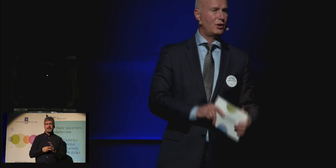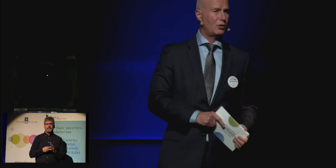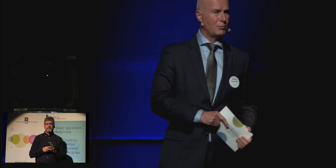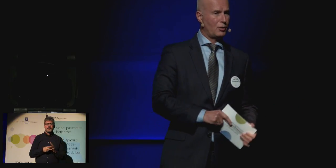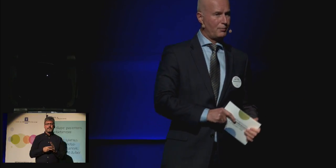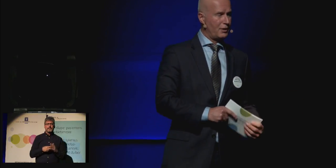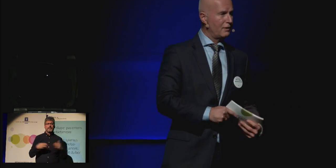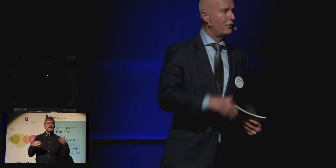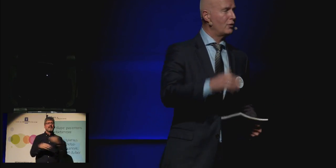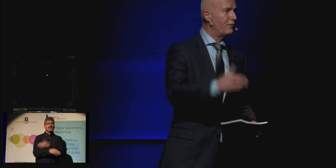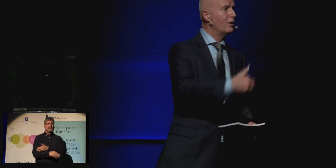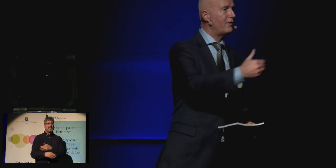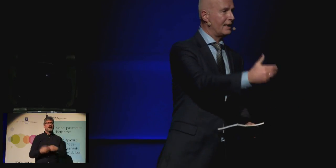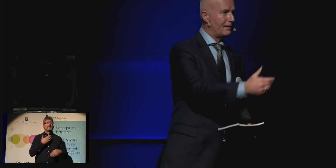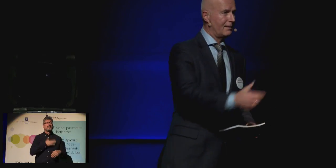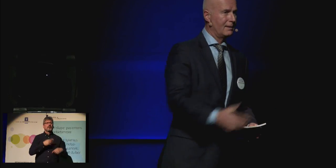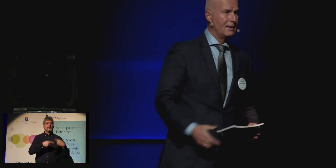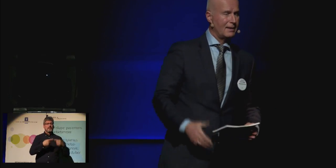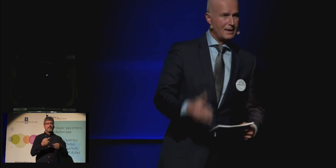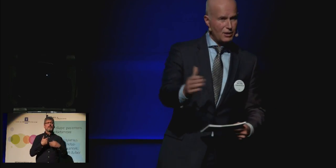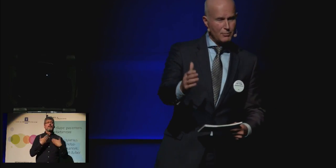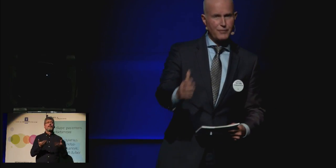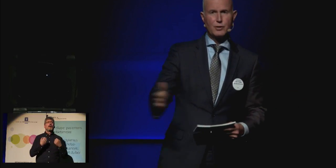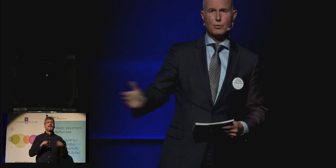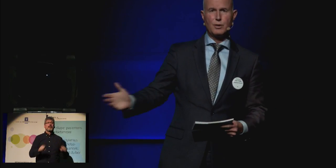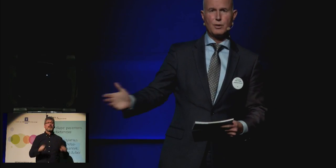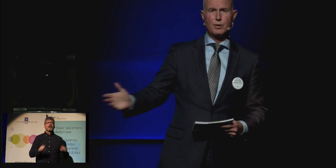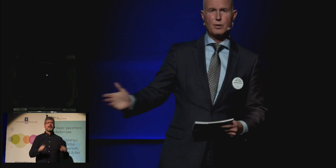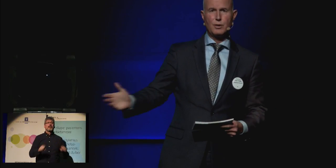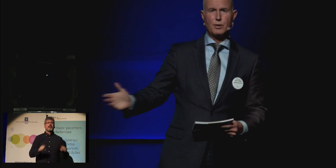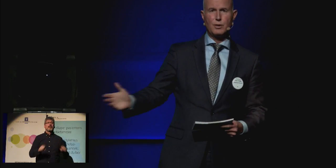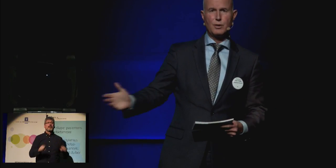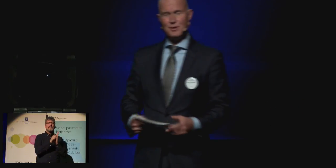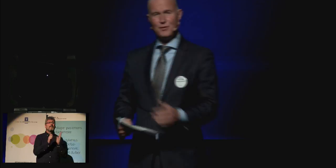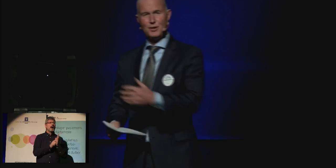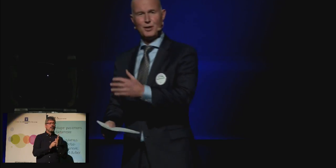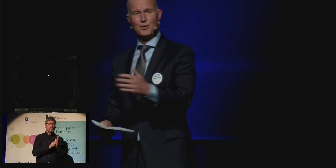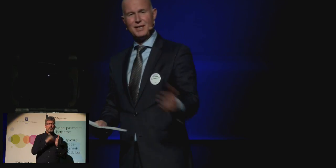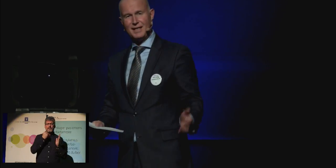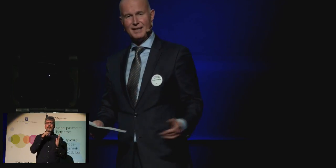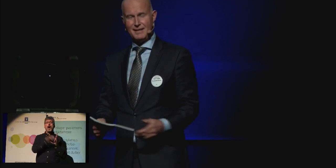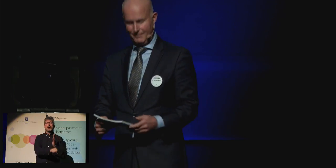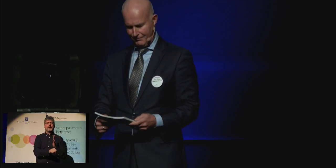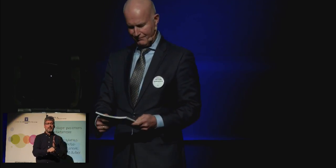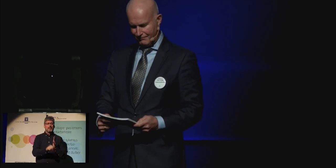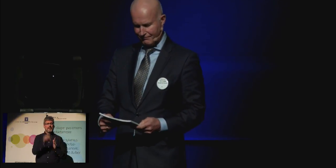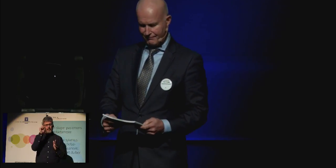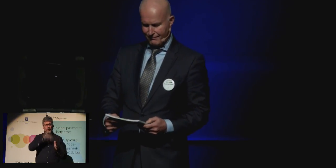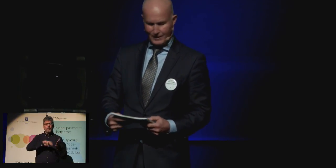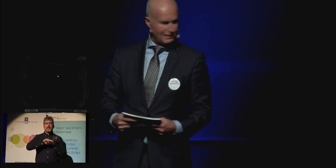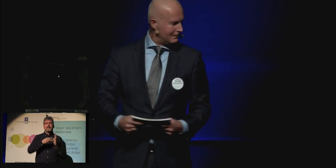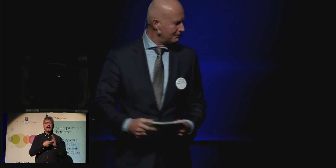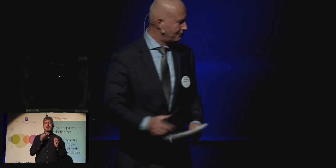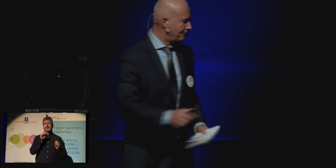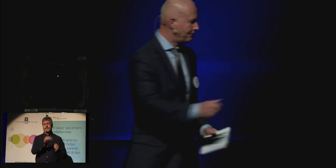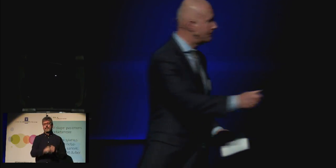av sykdomsgrupper for å få effekt. Det de samme faktorene som skal angripes for å klare å håndtere dette.